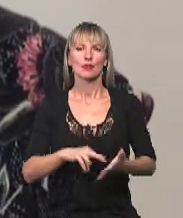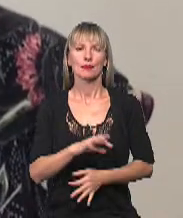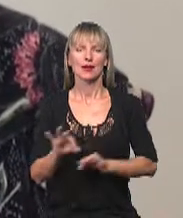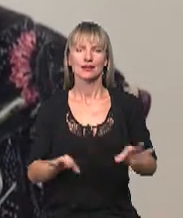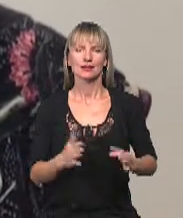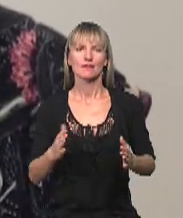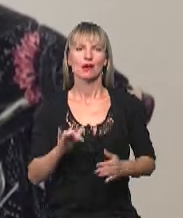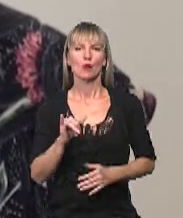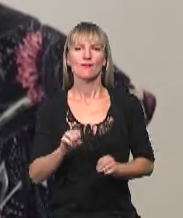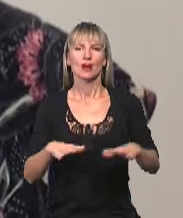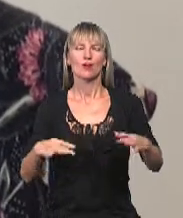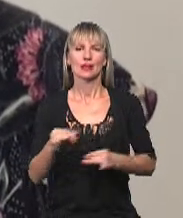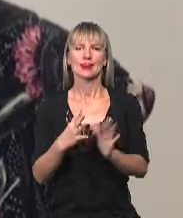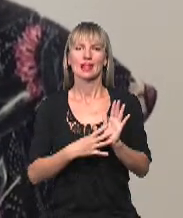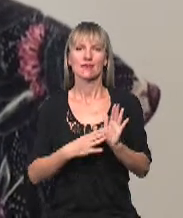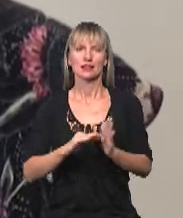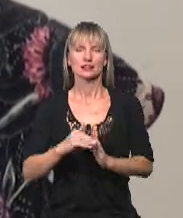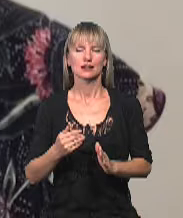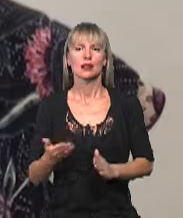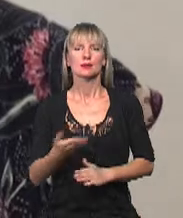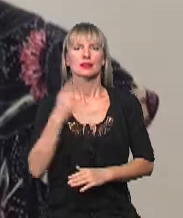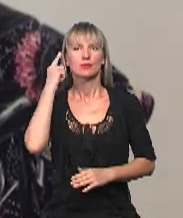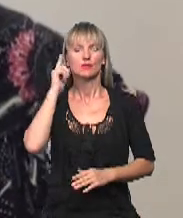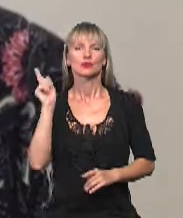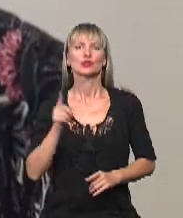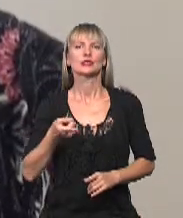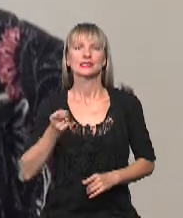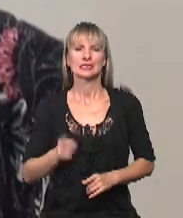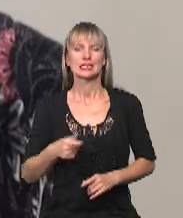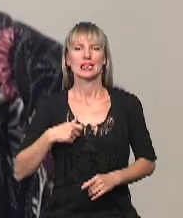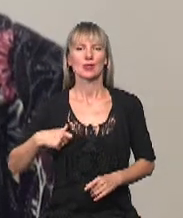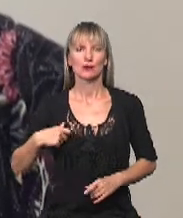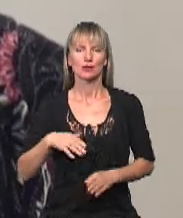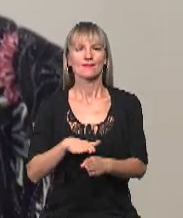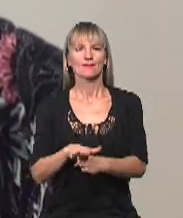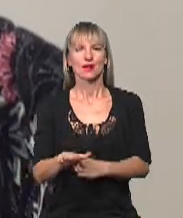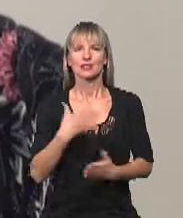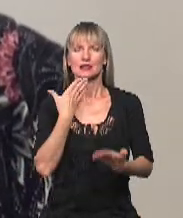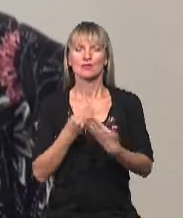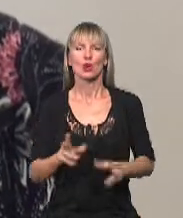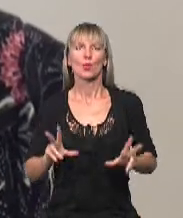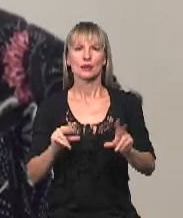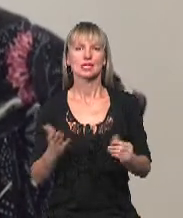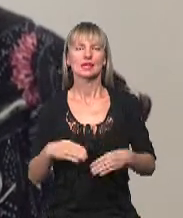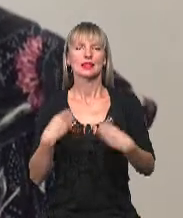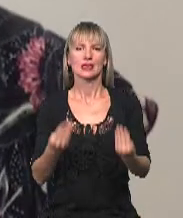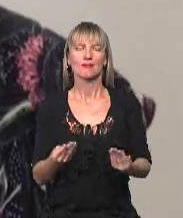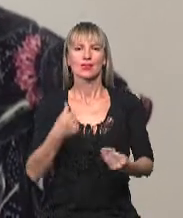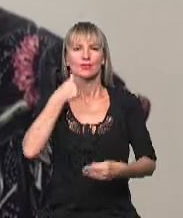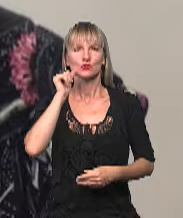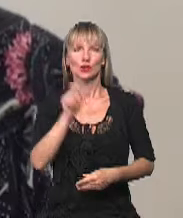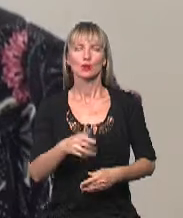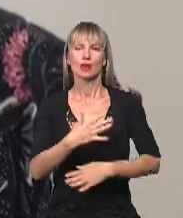в Верховній Раді 9-го скликання, але ми сподіваємося, що дійсно депутати виконають свої обіцянки, які вони давали вчора людям